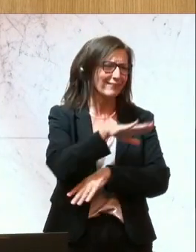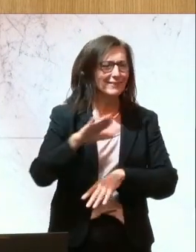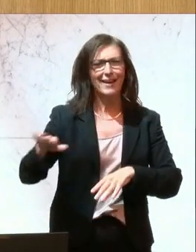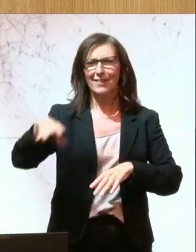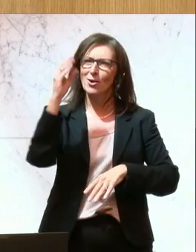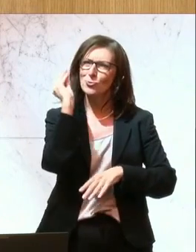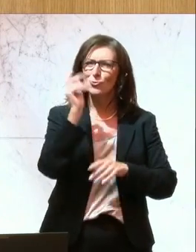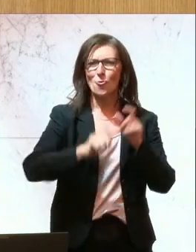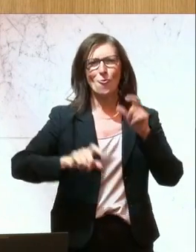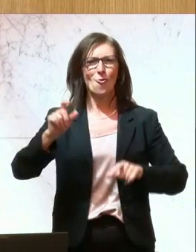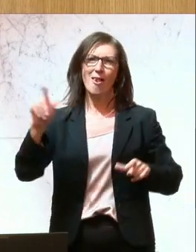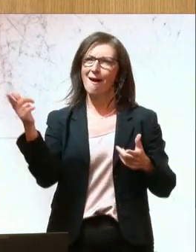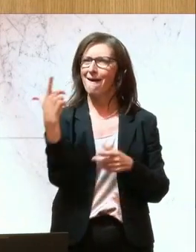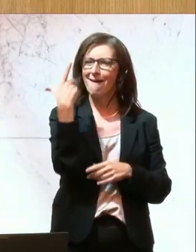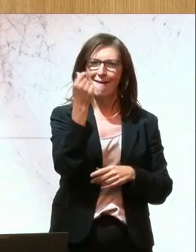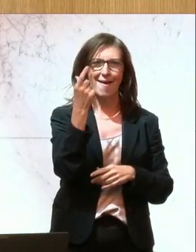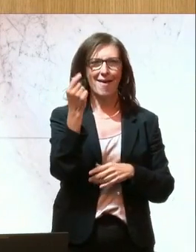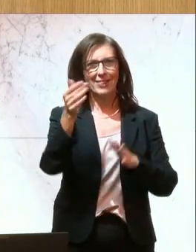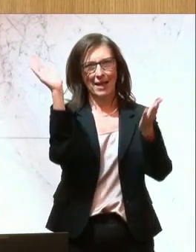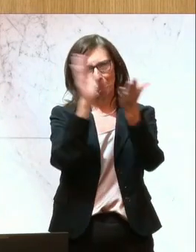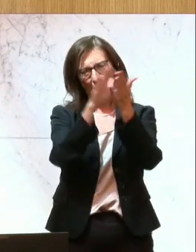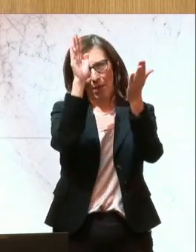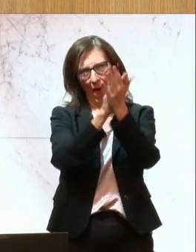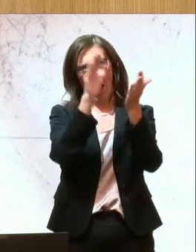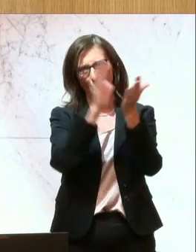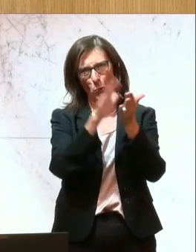Schülerinnen und Schülern und den Eltern für dieses Schuljahr.